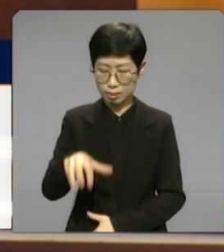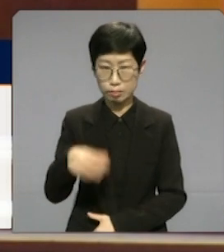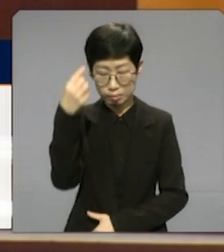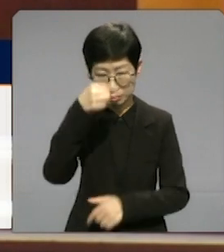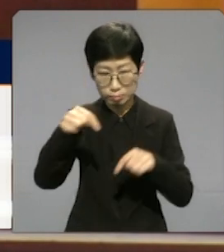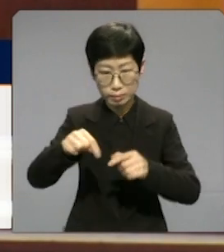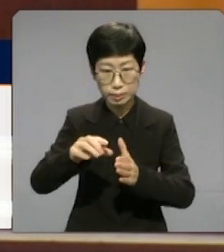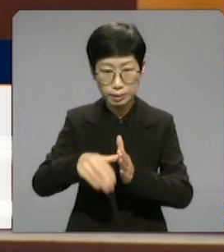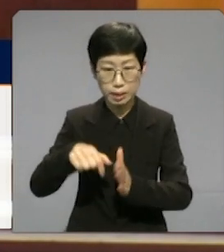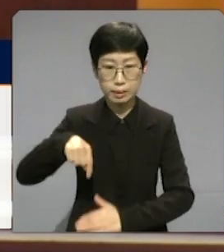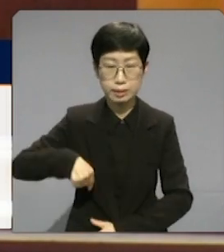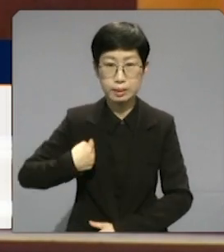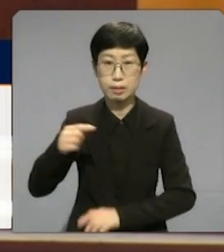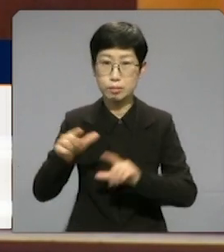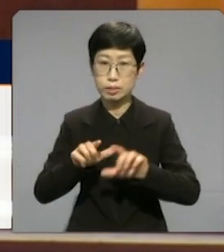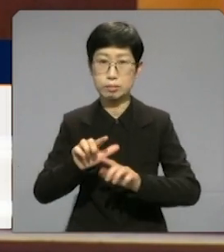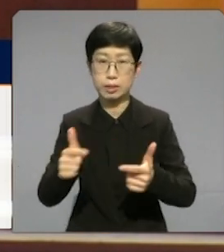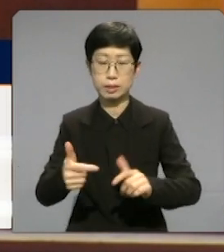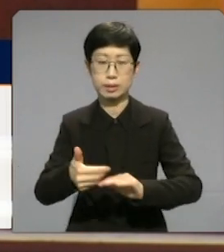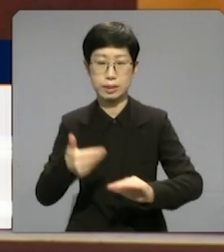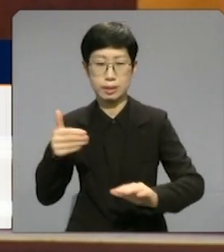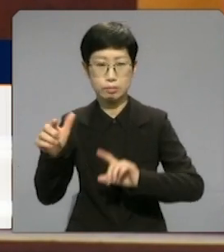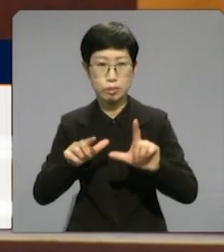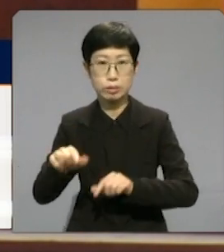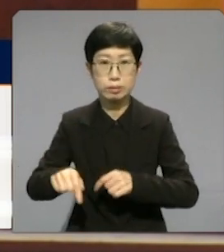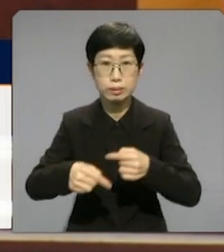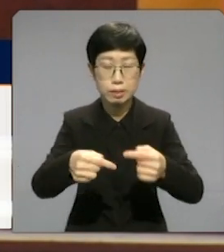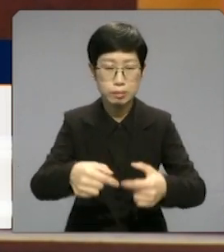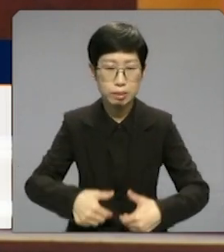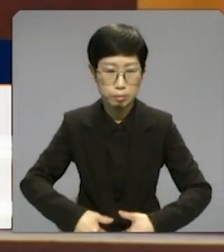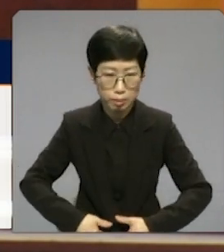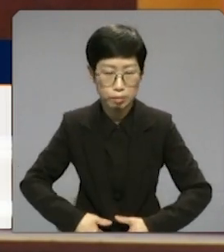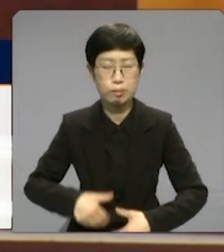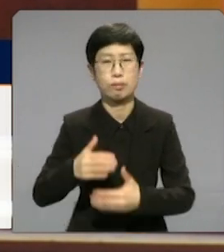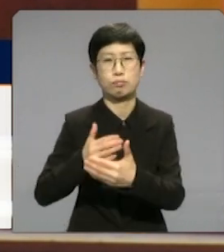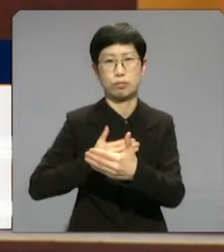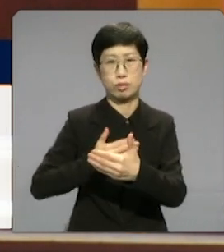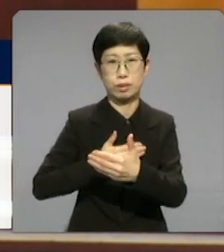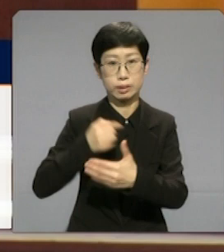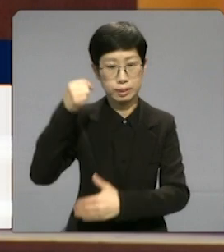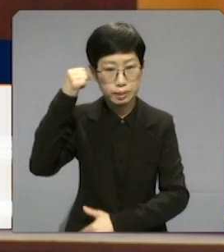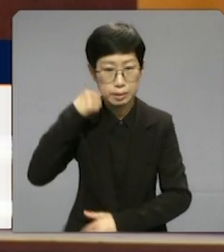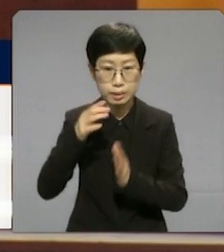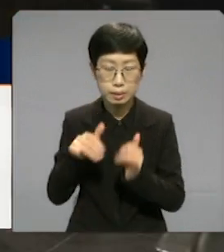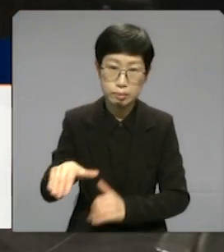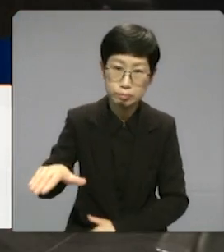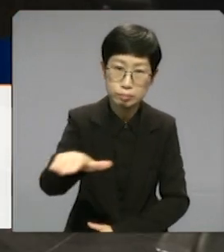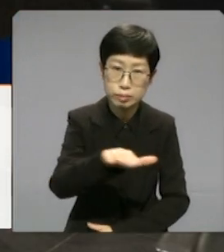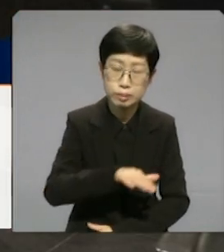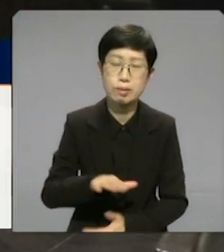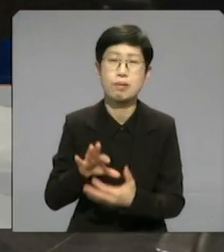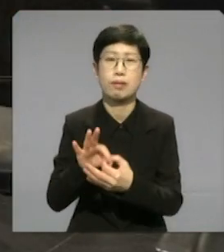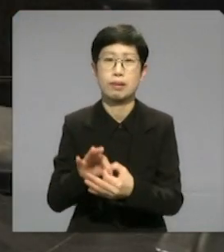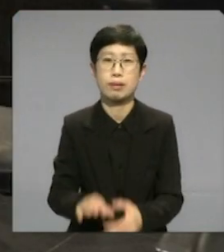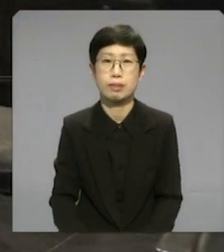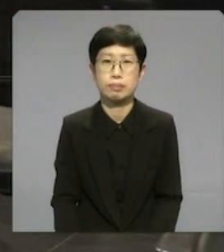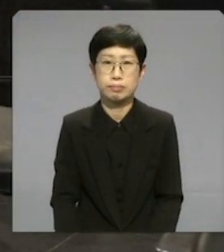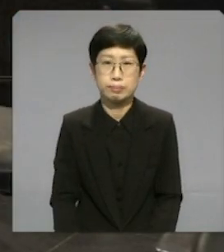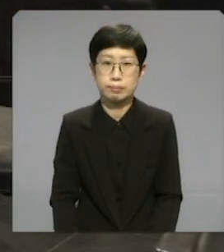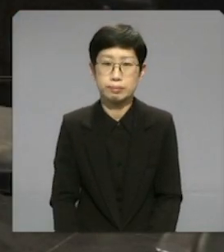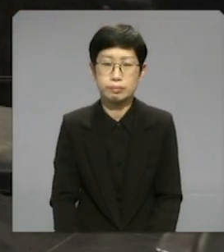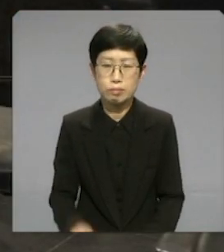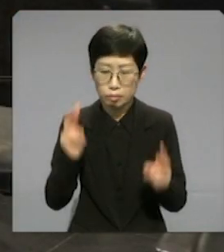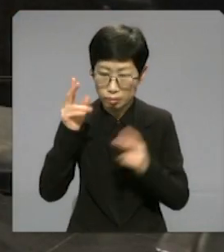ces personnes qui vont travailler ou se rendre à des entretiens la boule au ventre et sans pouvoir se reconnaître elles-mêmes. 법안이